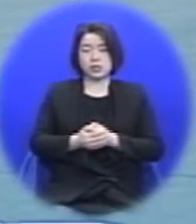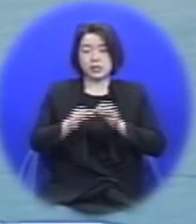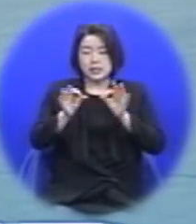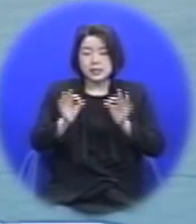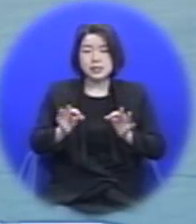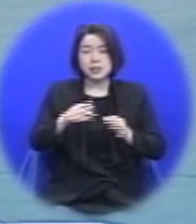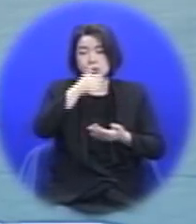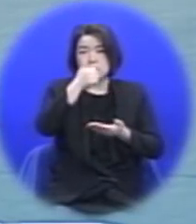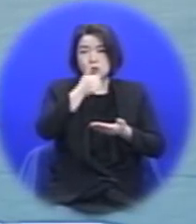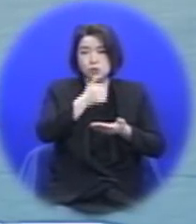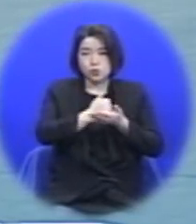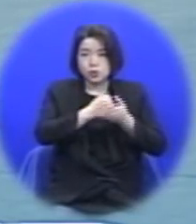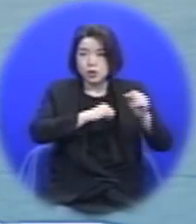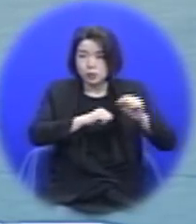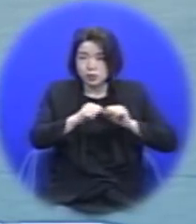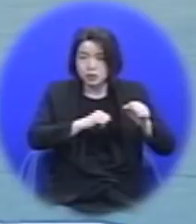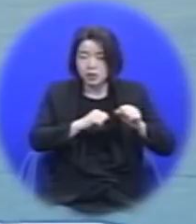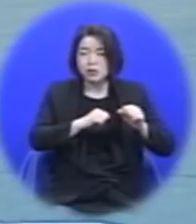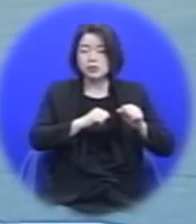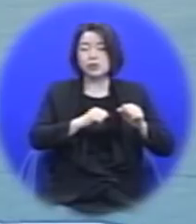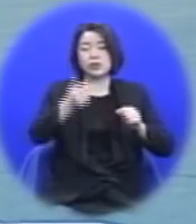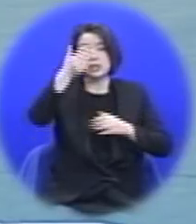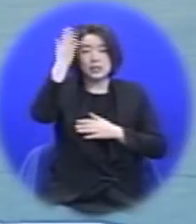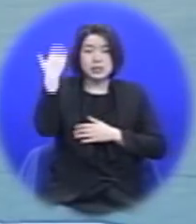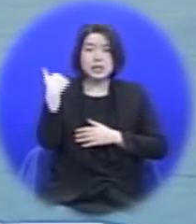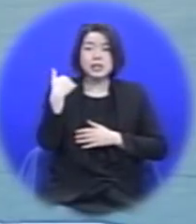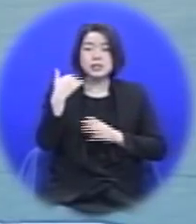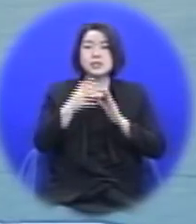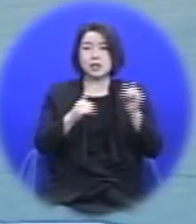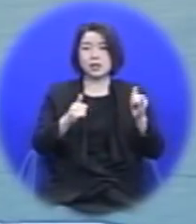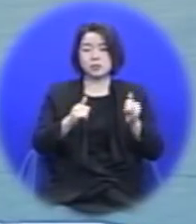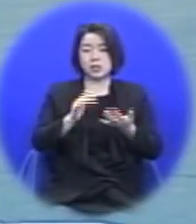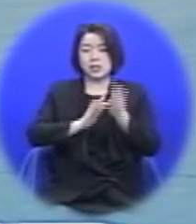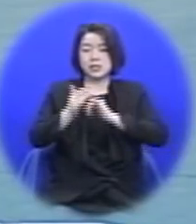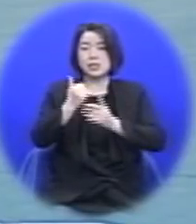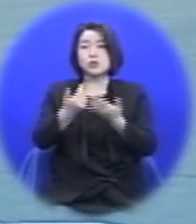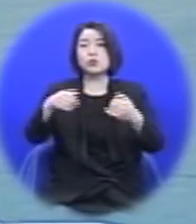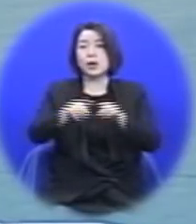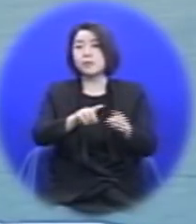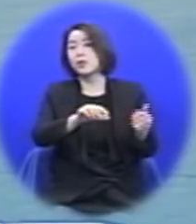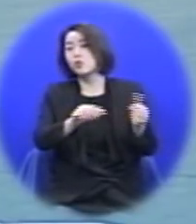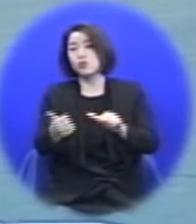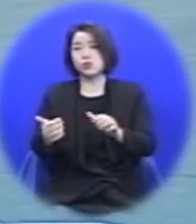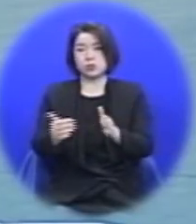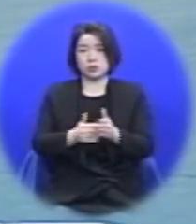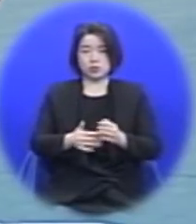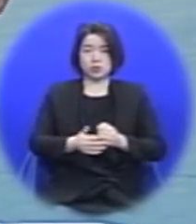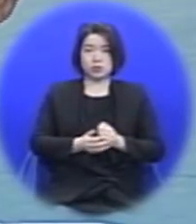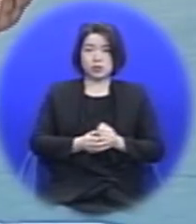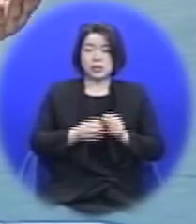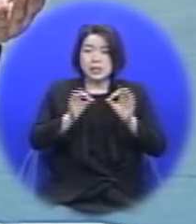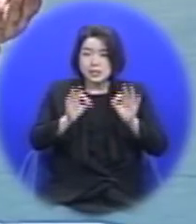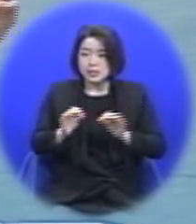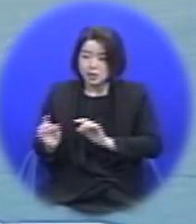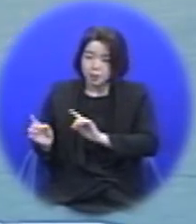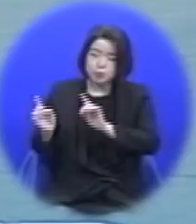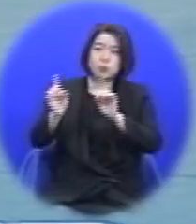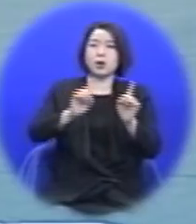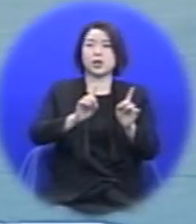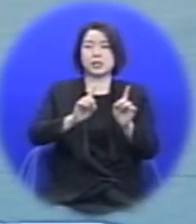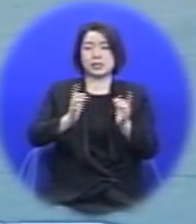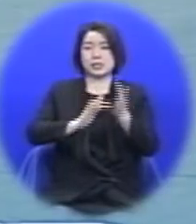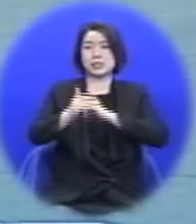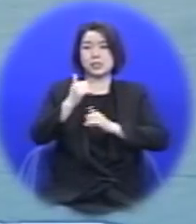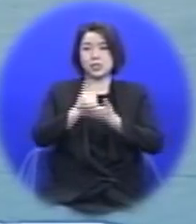이제는 죄로 살던 옛사람인 나는 예수님과 함께 죽고 이제는 부활하신 우리 주님